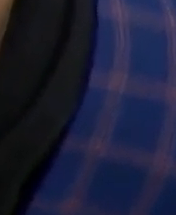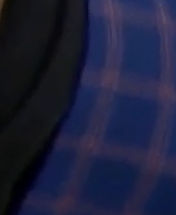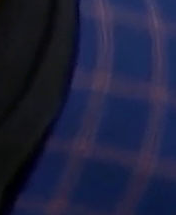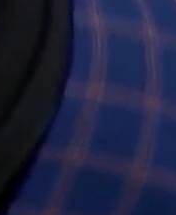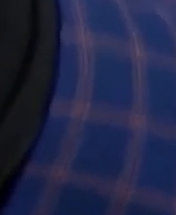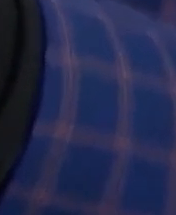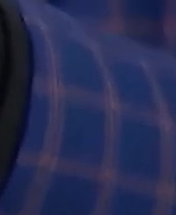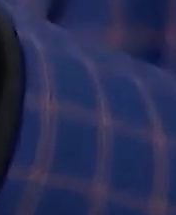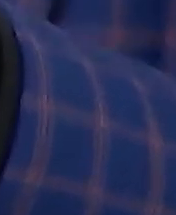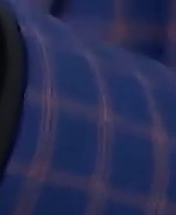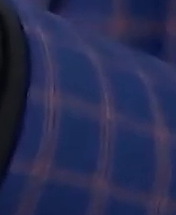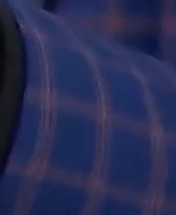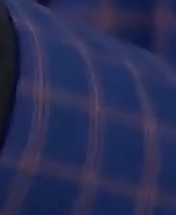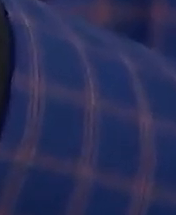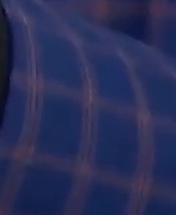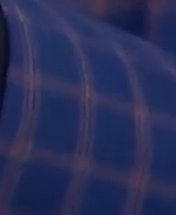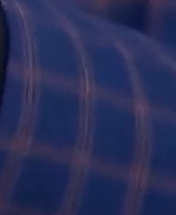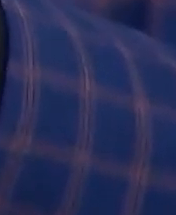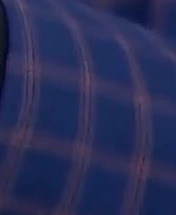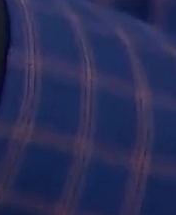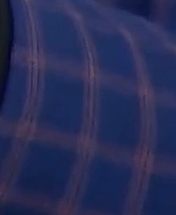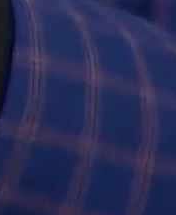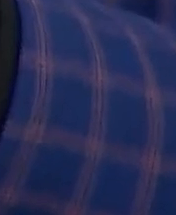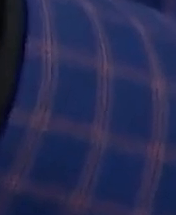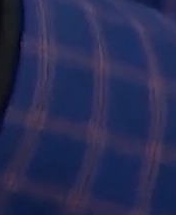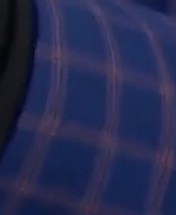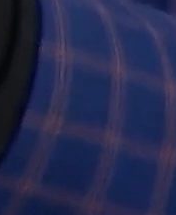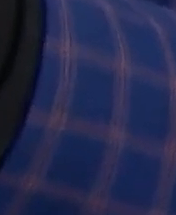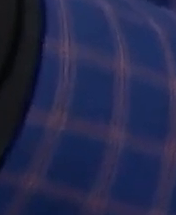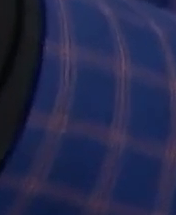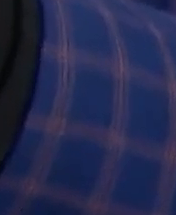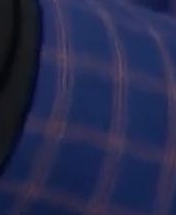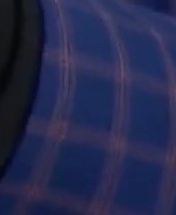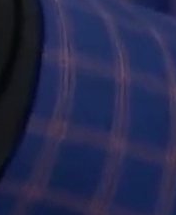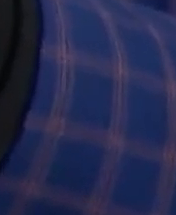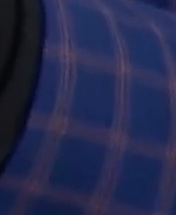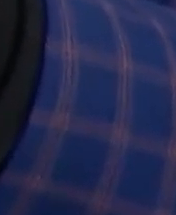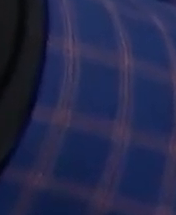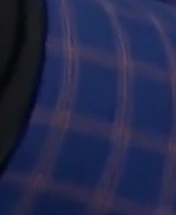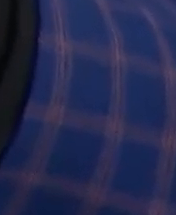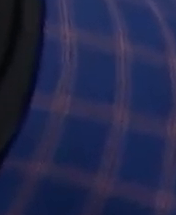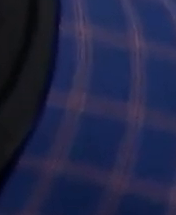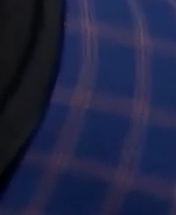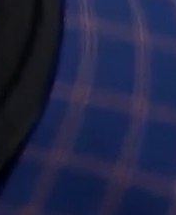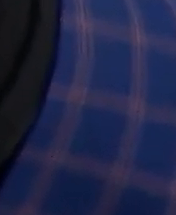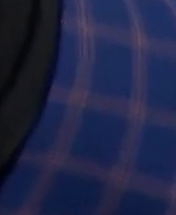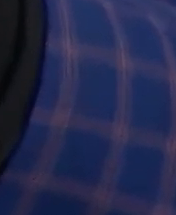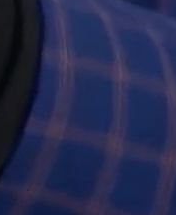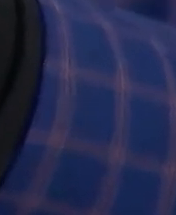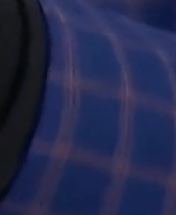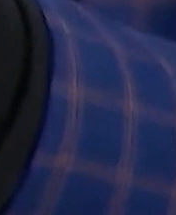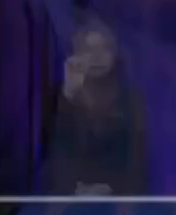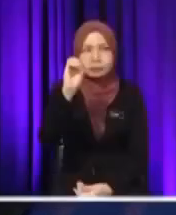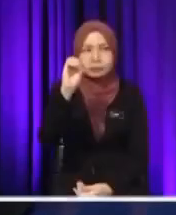warna kuning. Iaitu kita panggil dia sabut ataupun dalam bahasa lain mesokarp. Sabut mesokarp. Mesokarp.